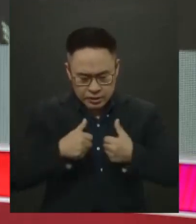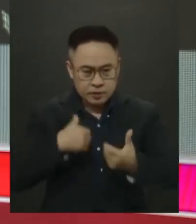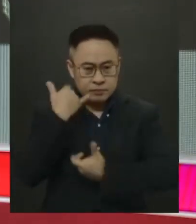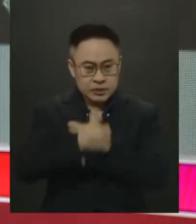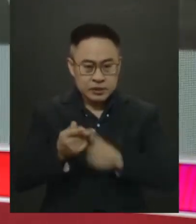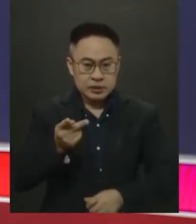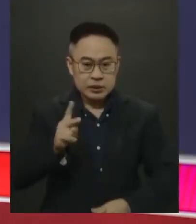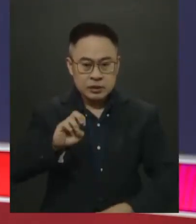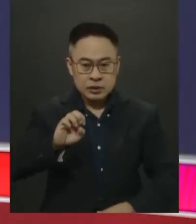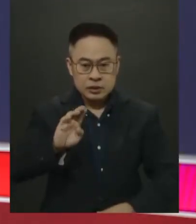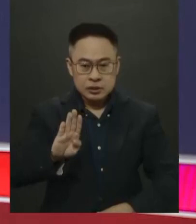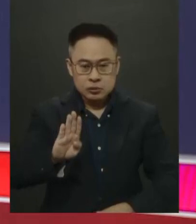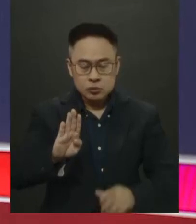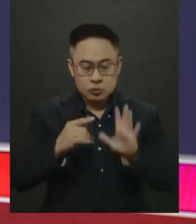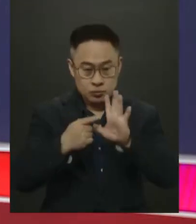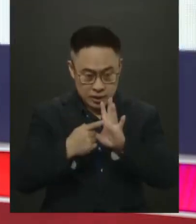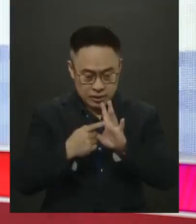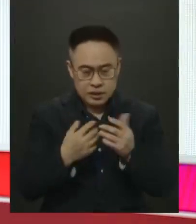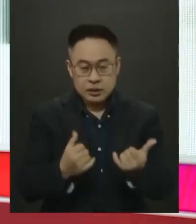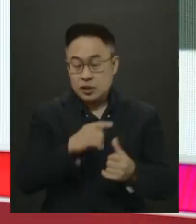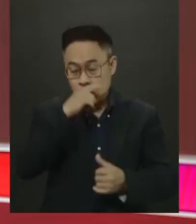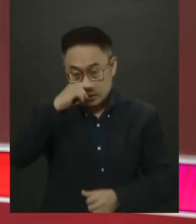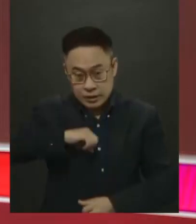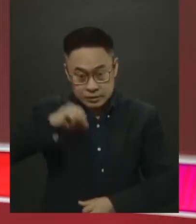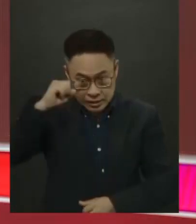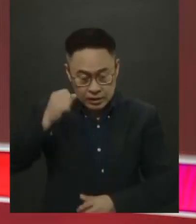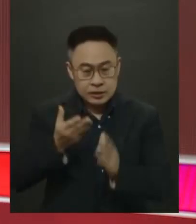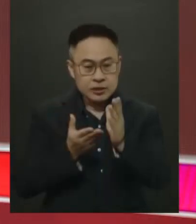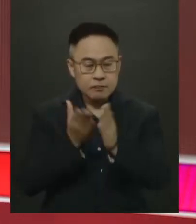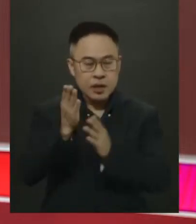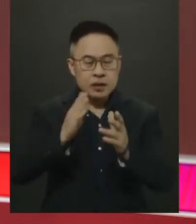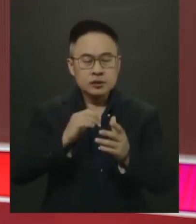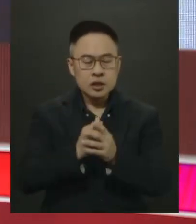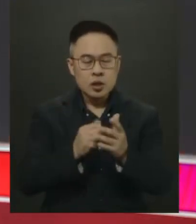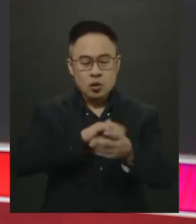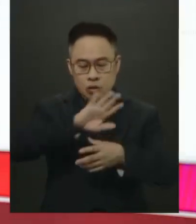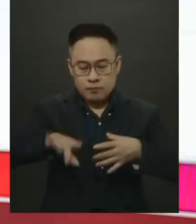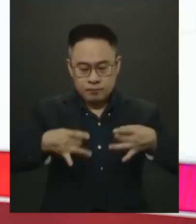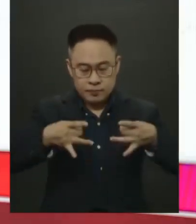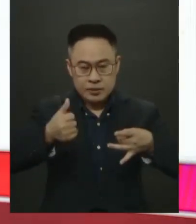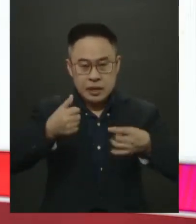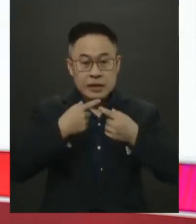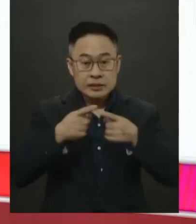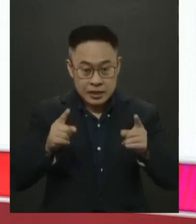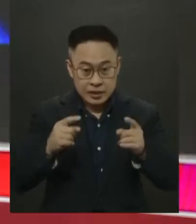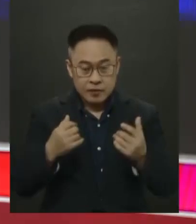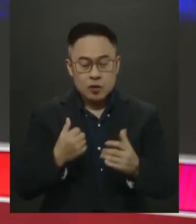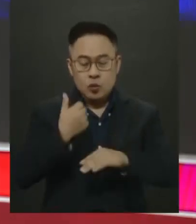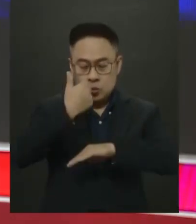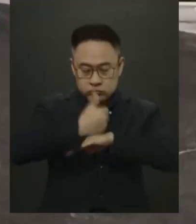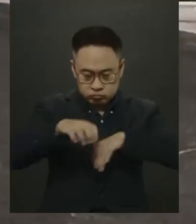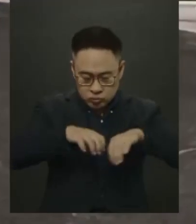คิวบาครับซึ่งเกมนี้ถ้าเราชนะเราจะการันตีเข้ารอบเลยแต่ว่าก่อนเกมครับโค้ชมิเกลของเราก็บอกว่าห้ามประมาทคิวบาเป็นเด็ดขาด